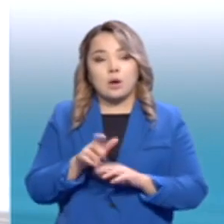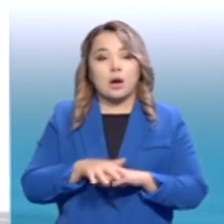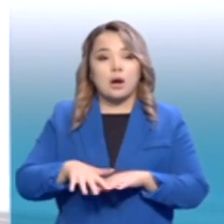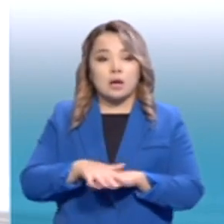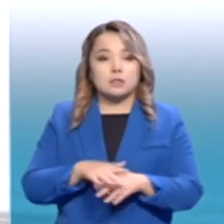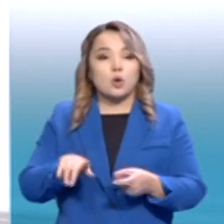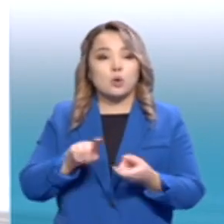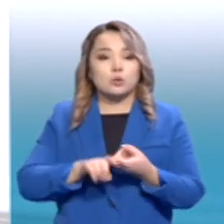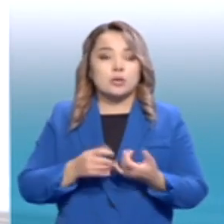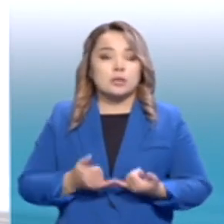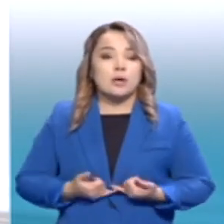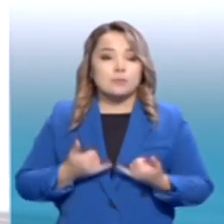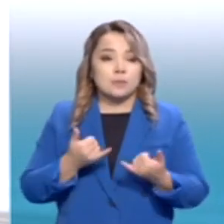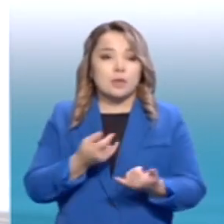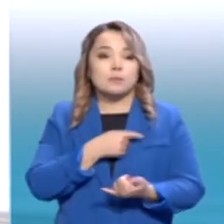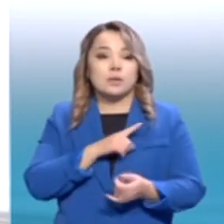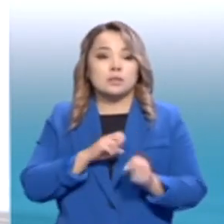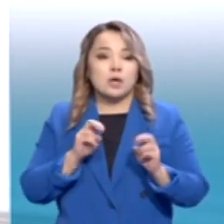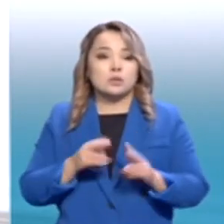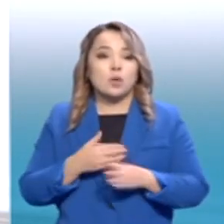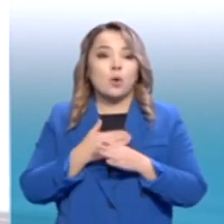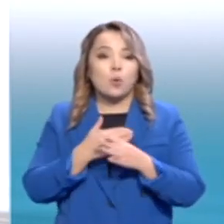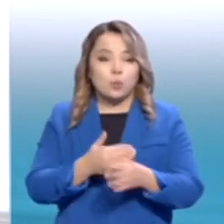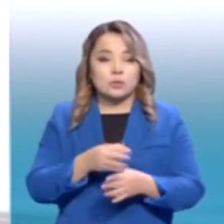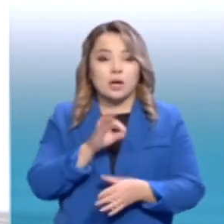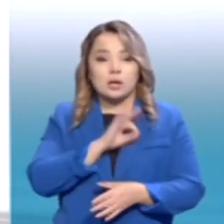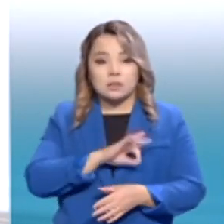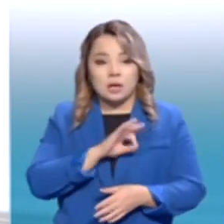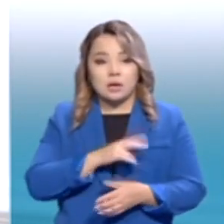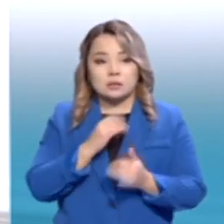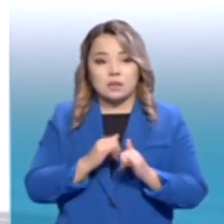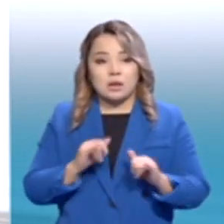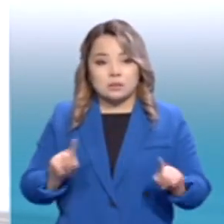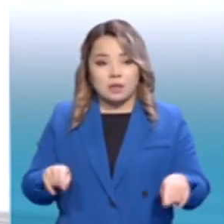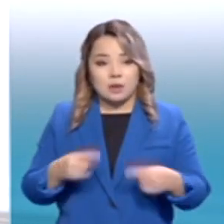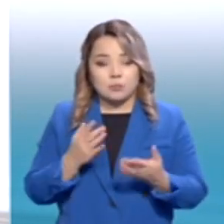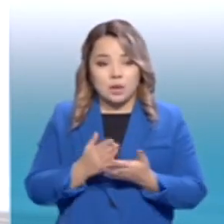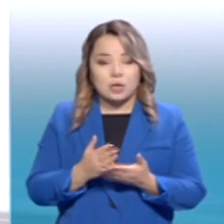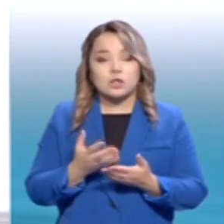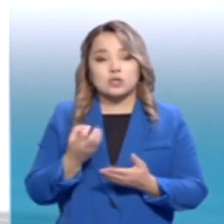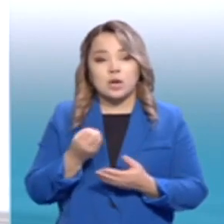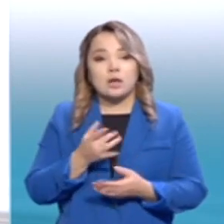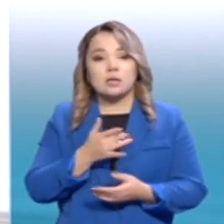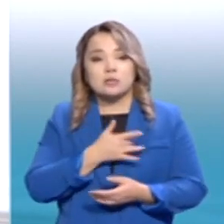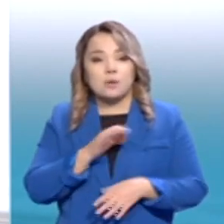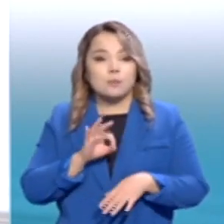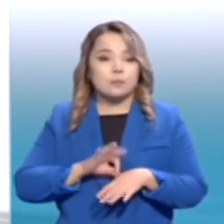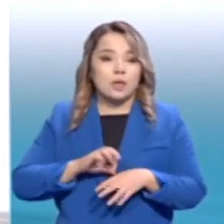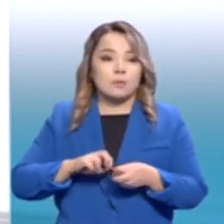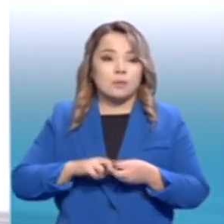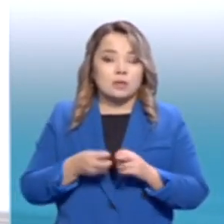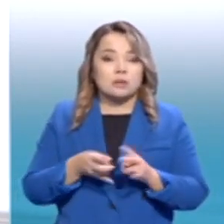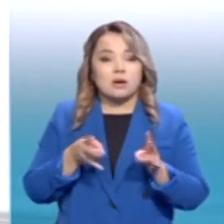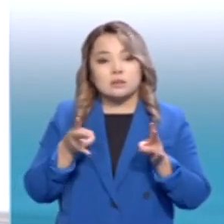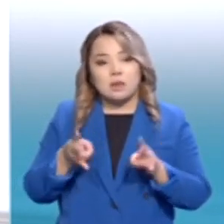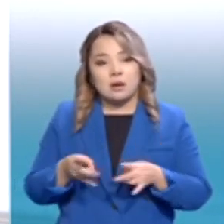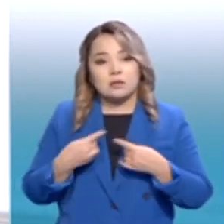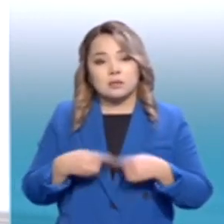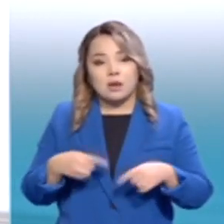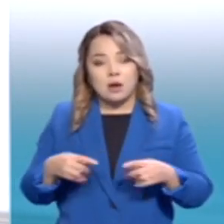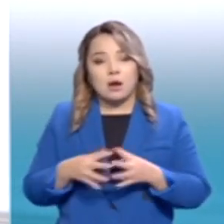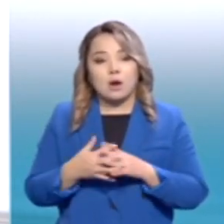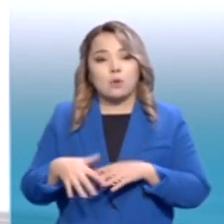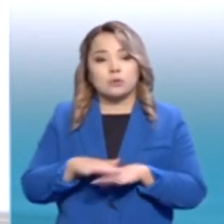үшін медициналық көмектің қол жетімділігін арттырады, және де инфаркт, инсульт, жарақат және басқа жағдайлар кезінде